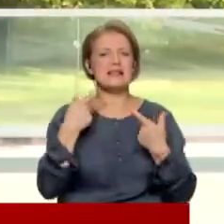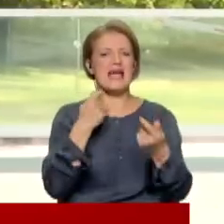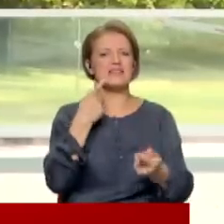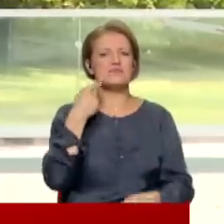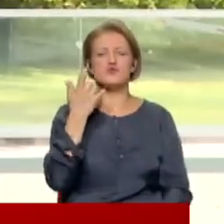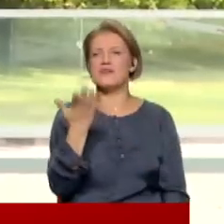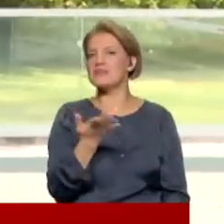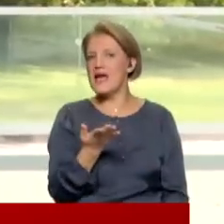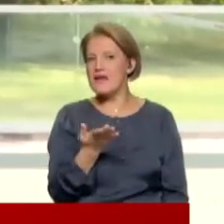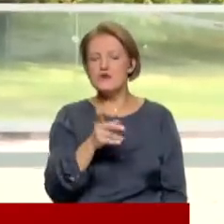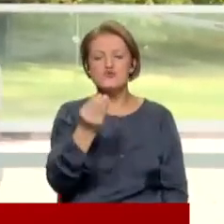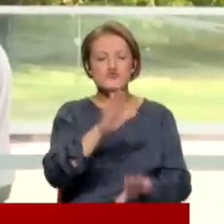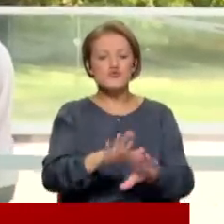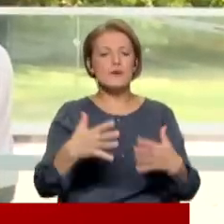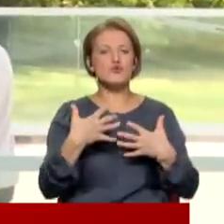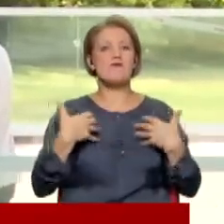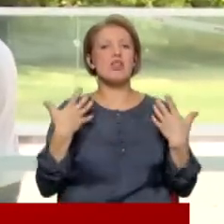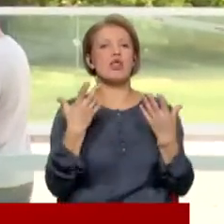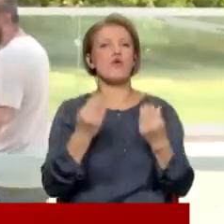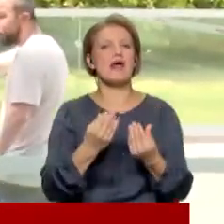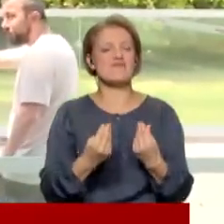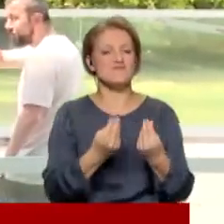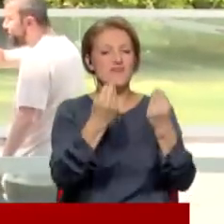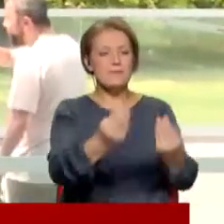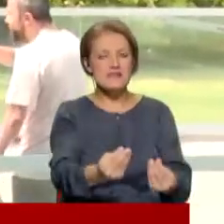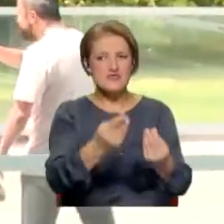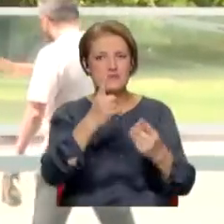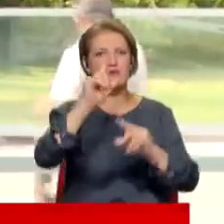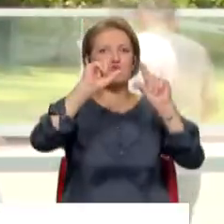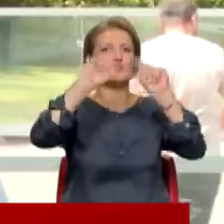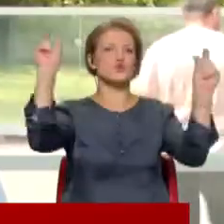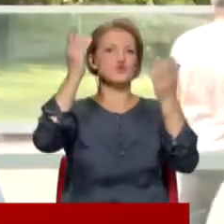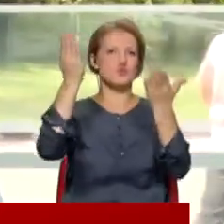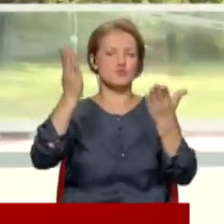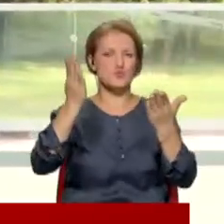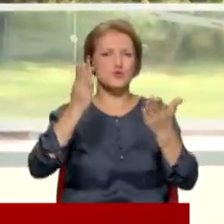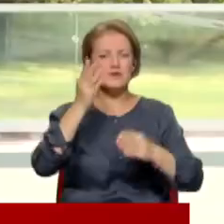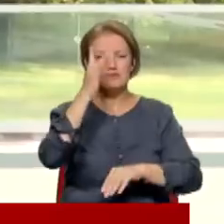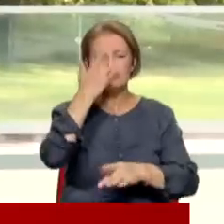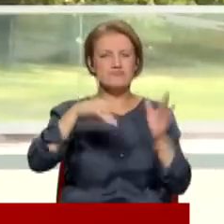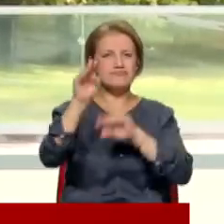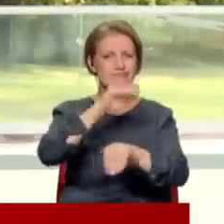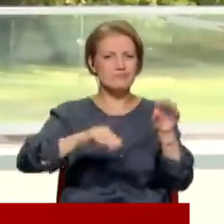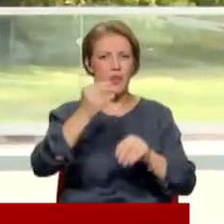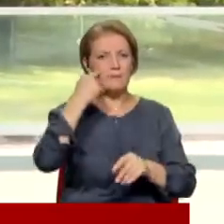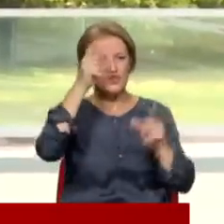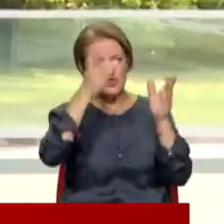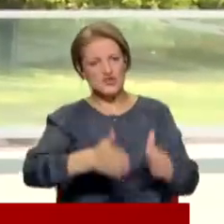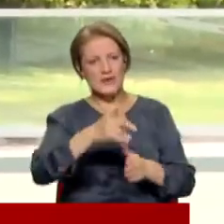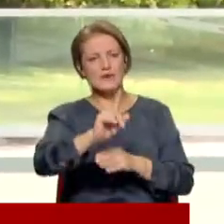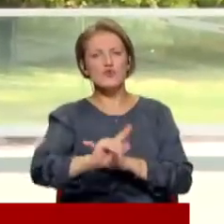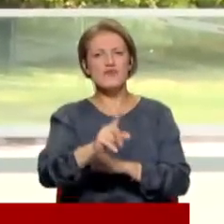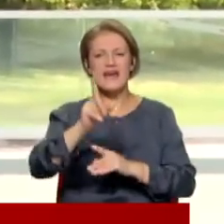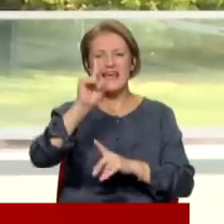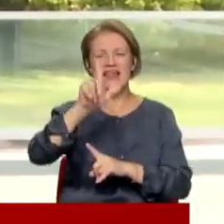Müdürlüğü nedir? Çocuklarımızı güvenlikli bir şekilde teslim edebileceğimiz bir kurumdur. Şaibeli olan bir kişinin Şanlıurfa'da İl Milli